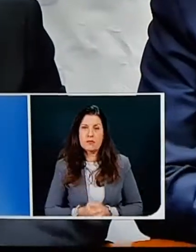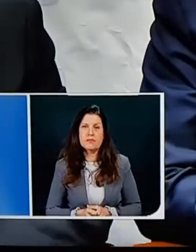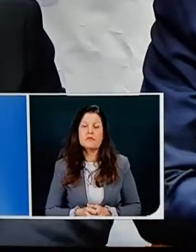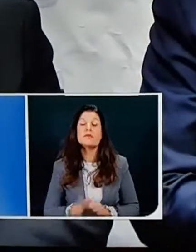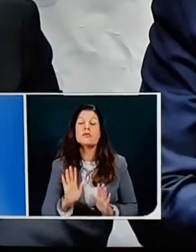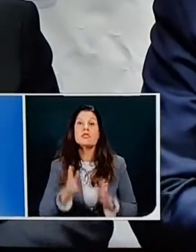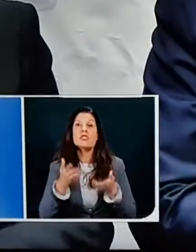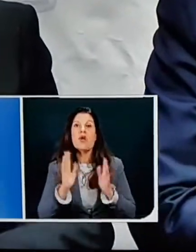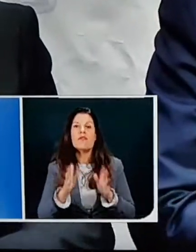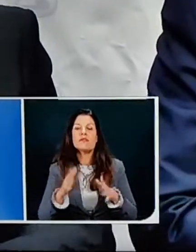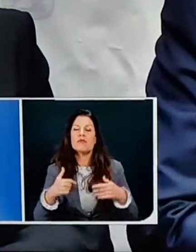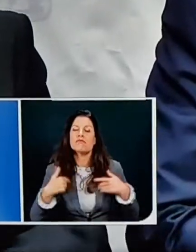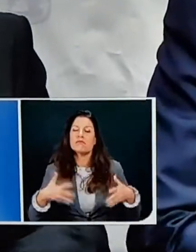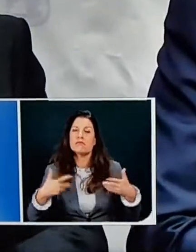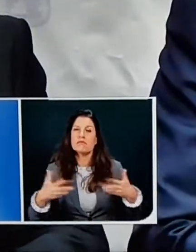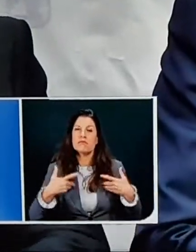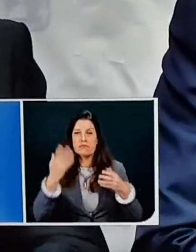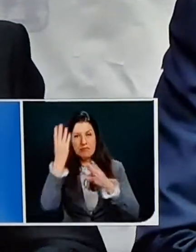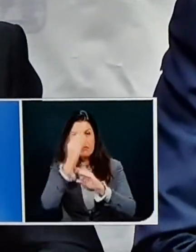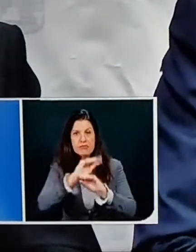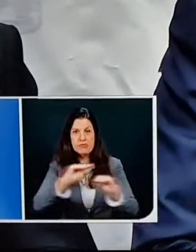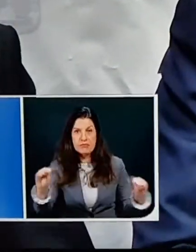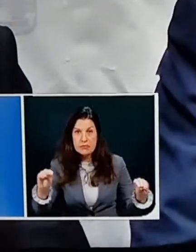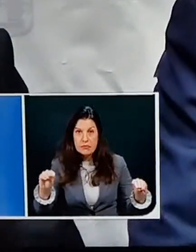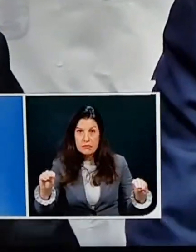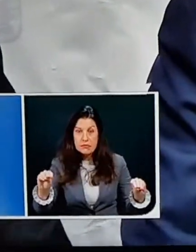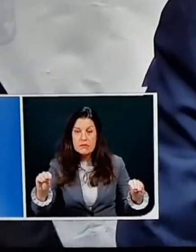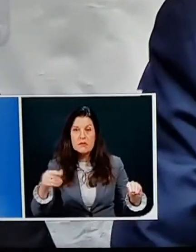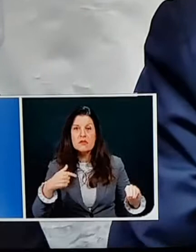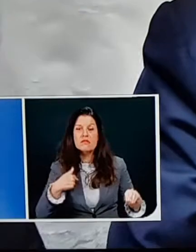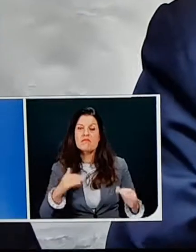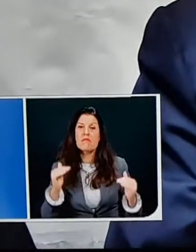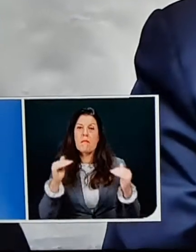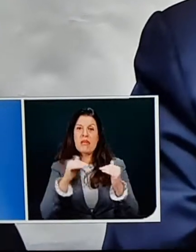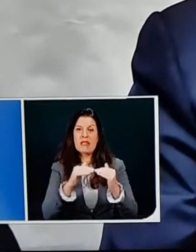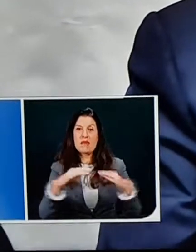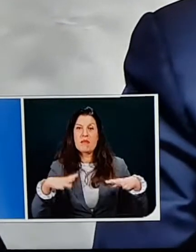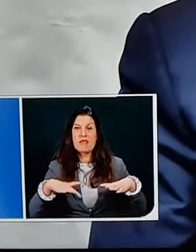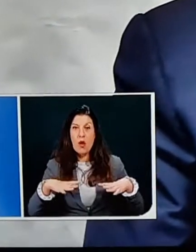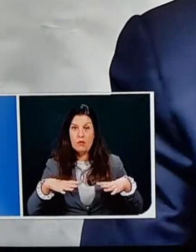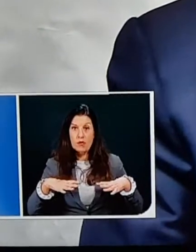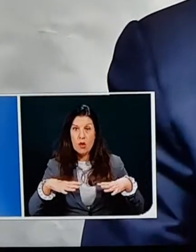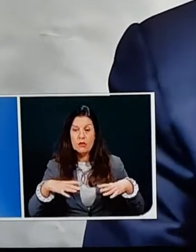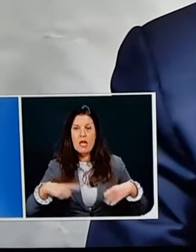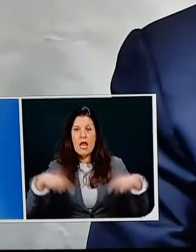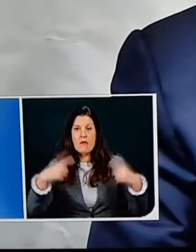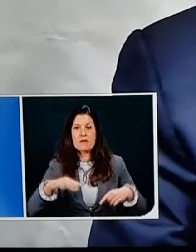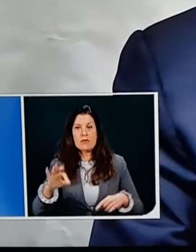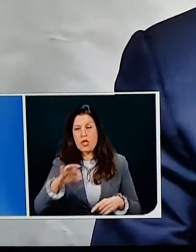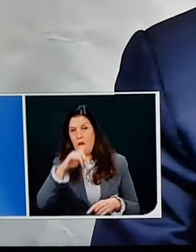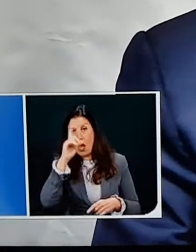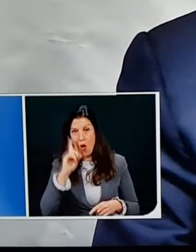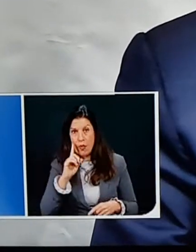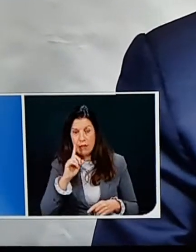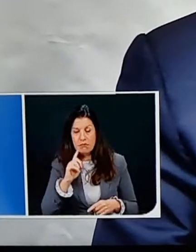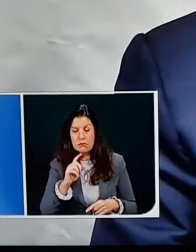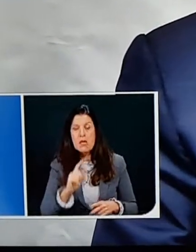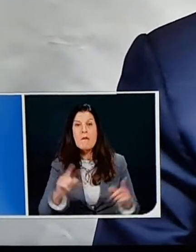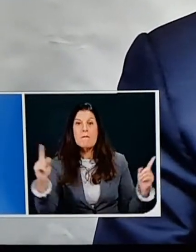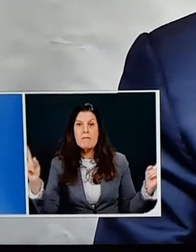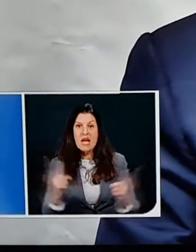אנחנו שמחים לבשר לכם שאנחנו מתאימים את החופשות להורים ומקצרים את ימי